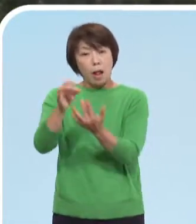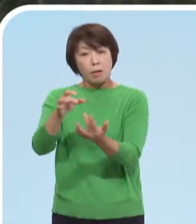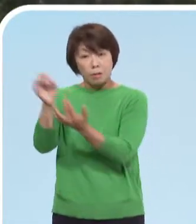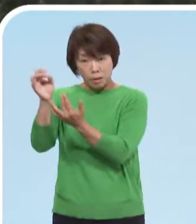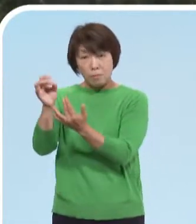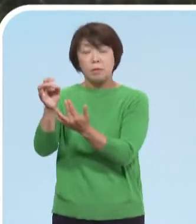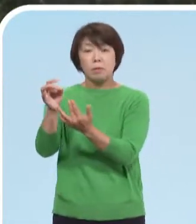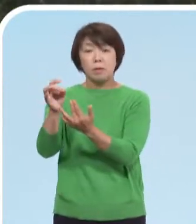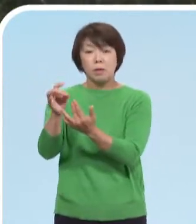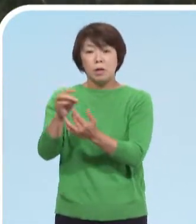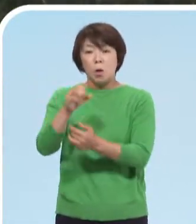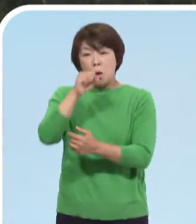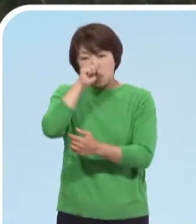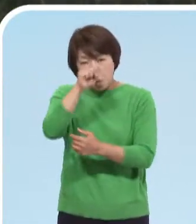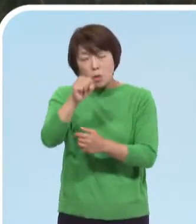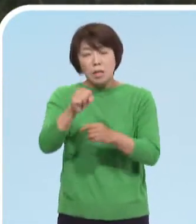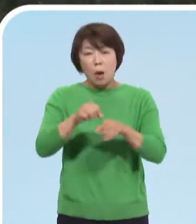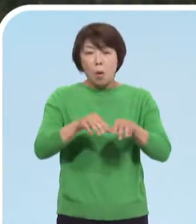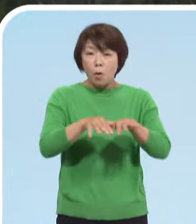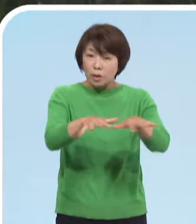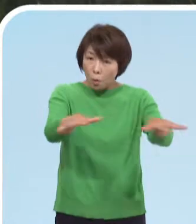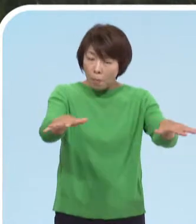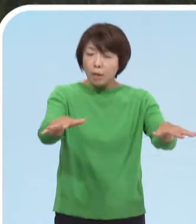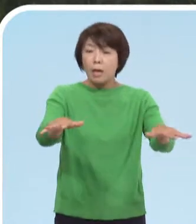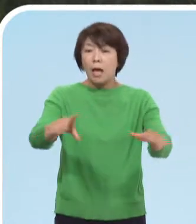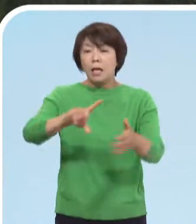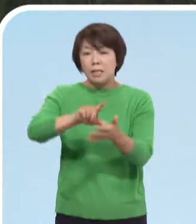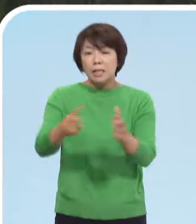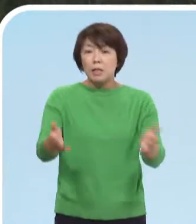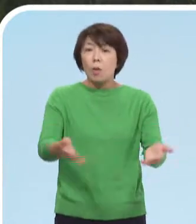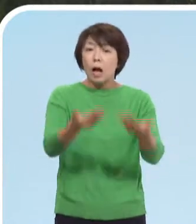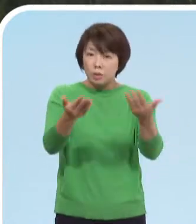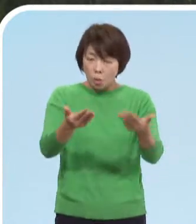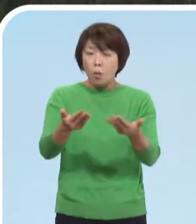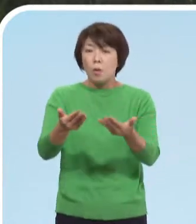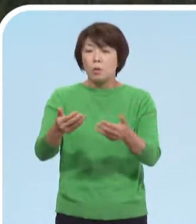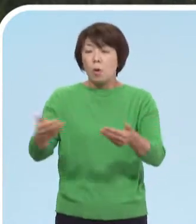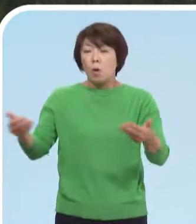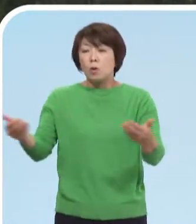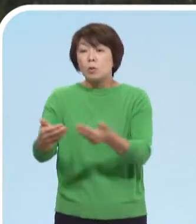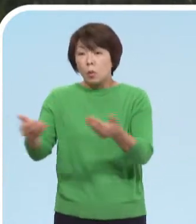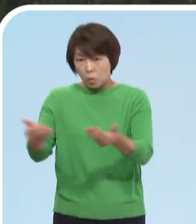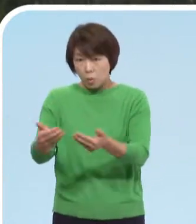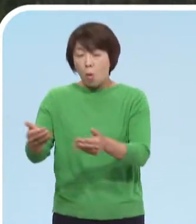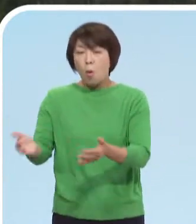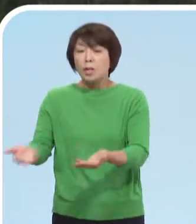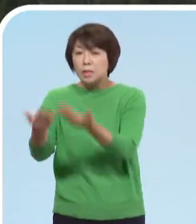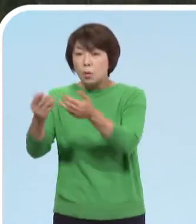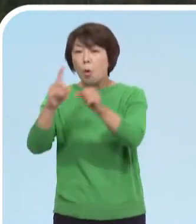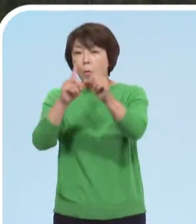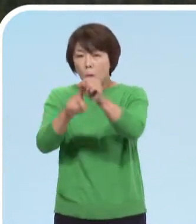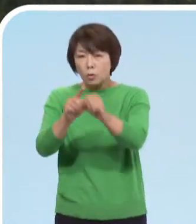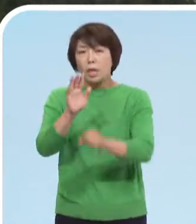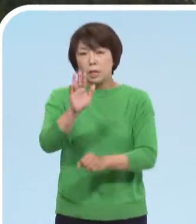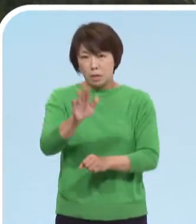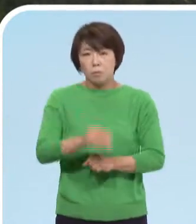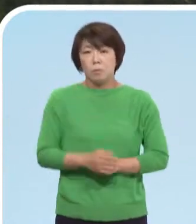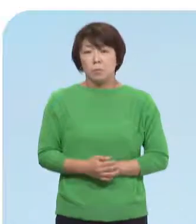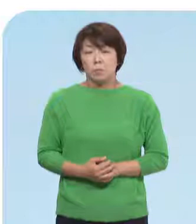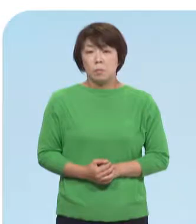選定して、その良さを広く発信して、地域の活性化や農林水産業の振興を図る目的なん